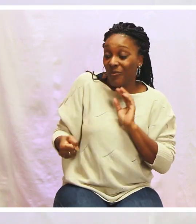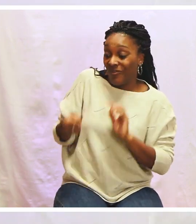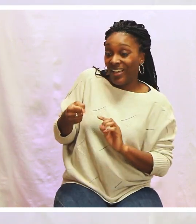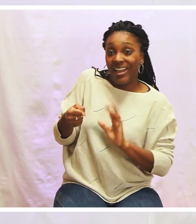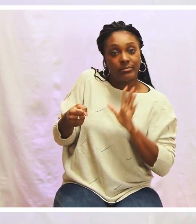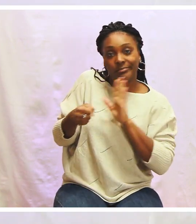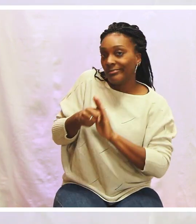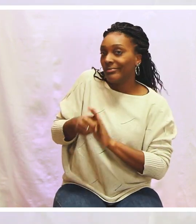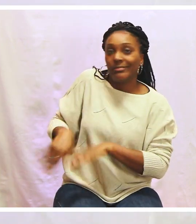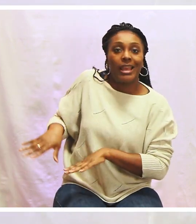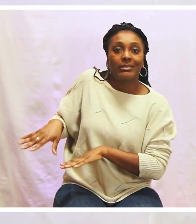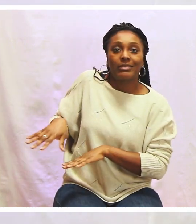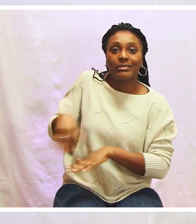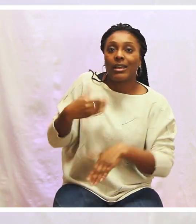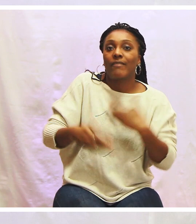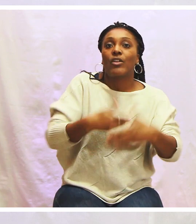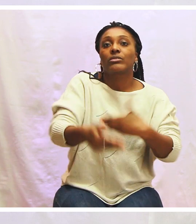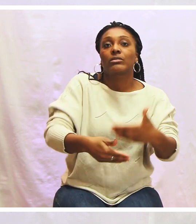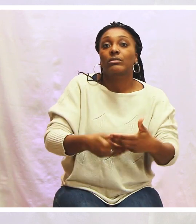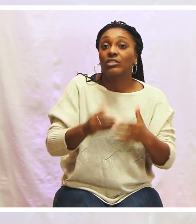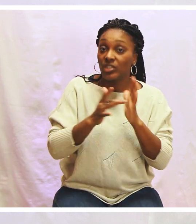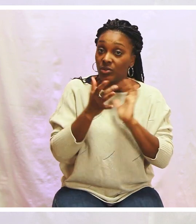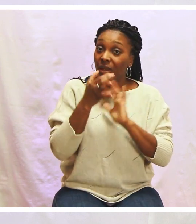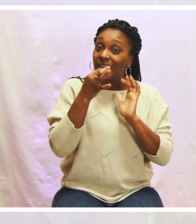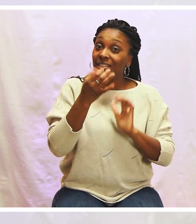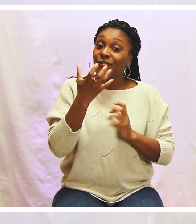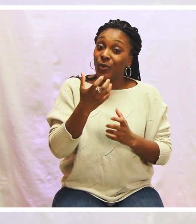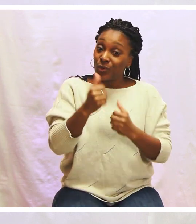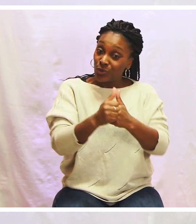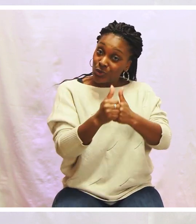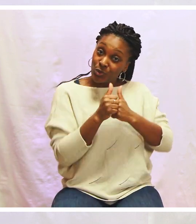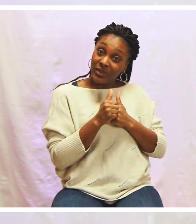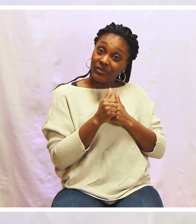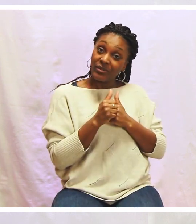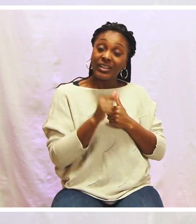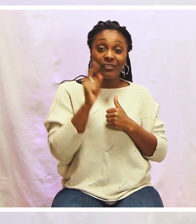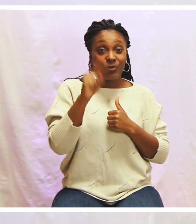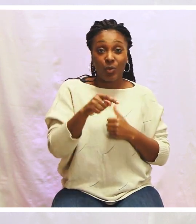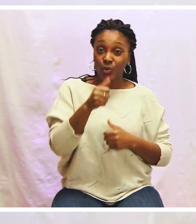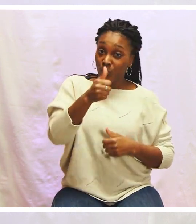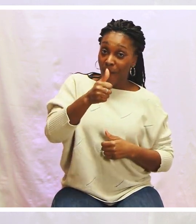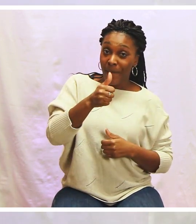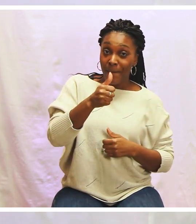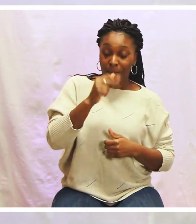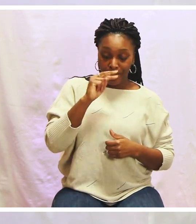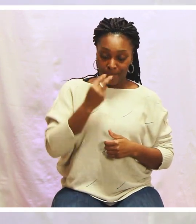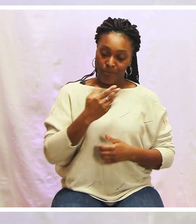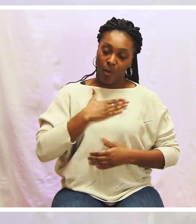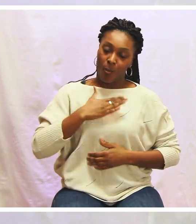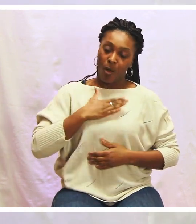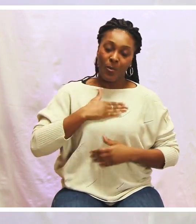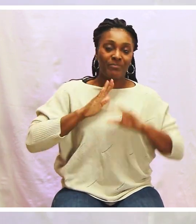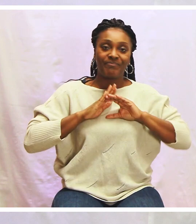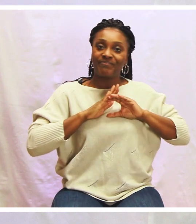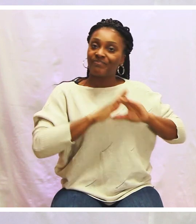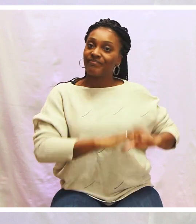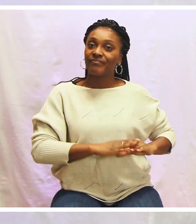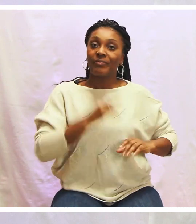qui veut me suivre, il faut qu'il renonce à lui-même et qu'il porte chaque jour sa croix et qu'il me suive. Donc il y a toujours